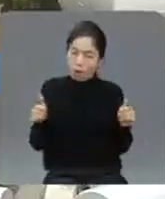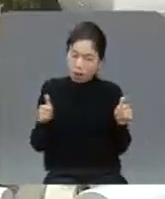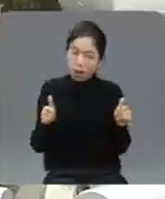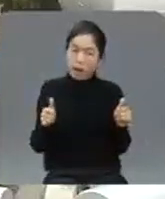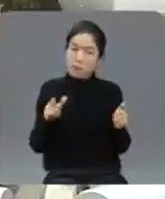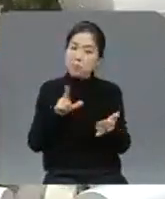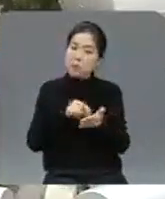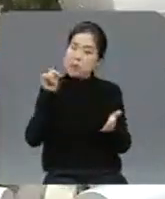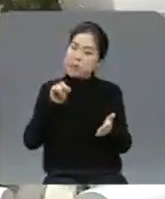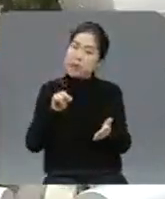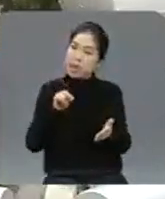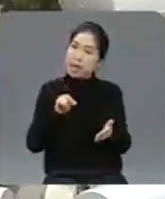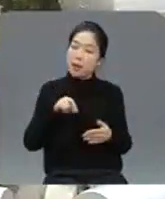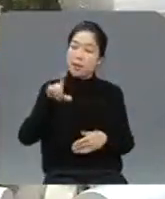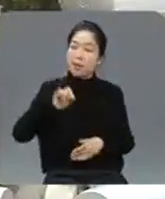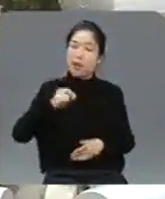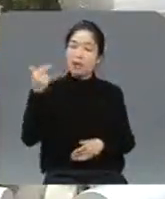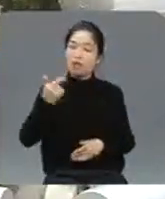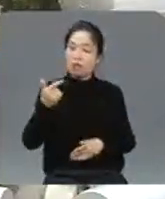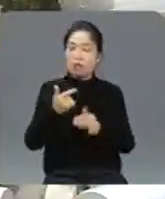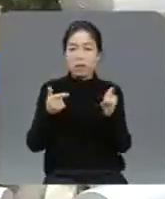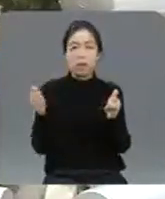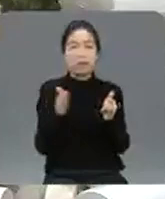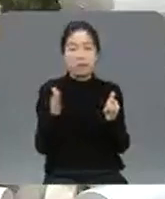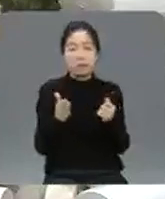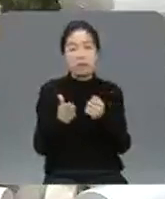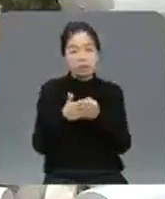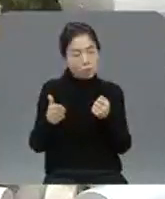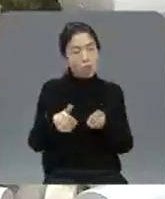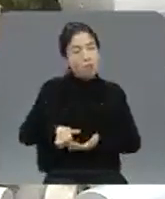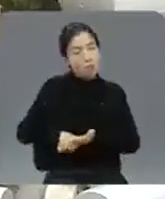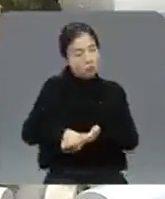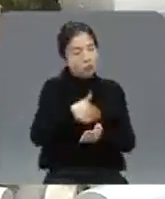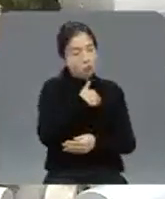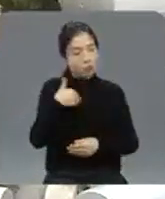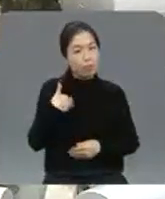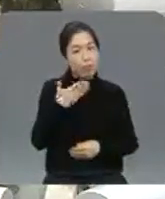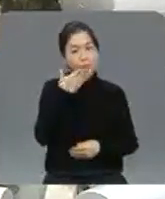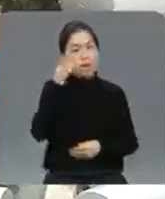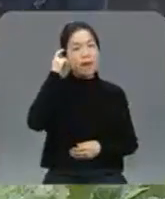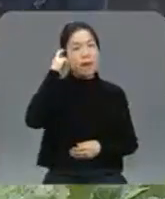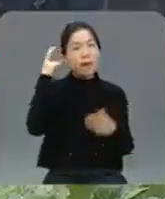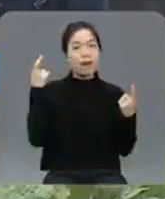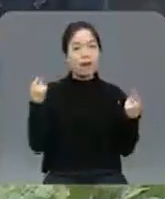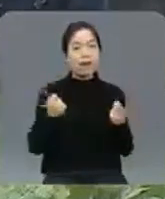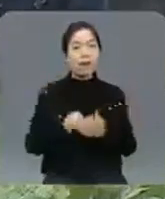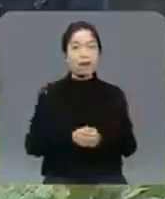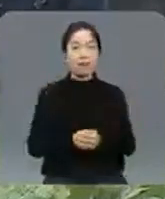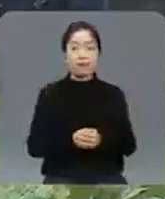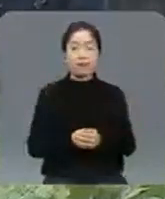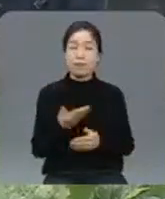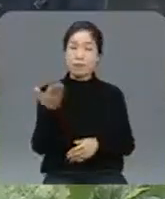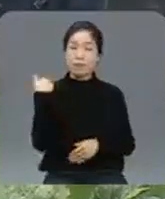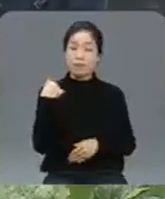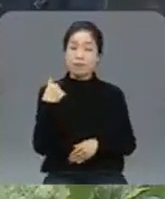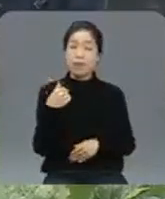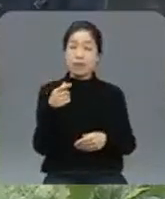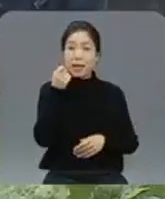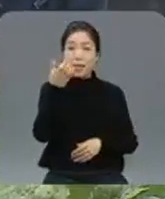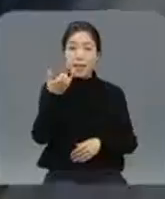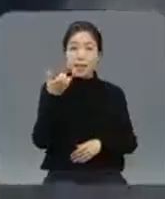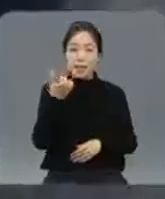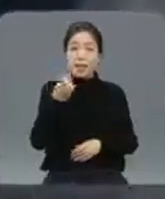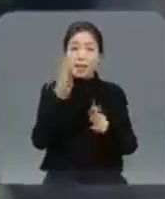있는 부분으로 하면은 한 16,000명 정도 되겠다고 저희들은 가능하다고지 보고 있습니다 앞서 지난달 충남